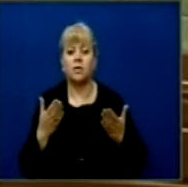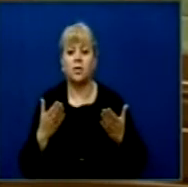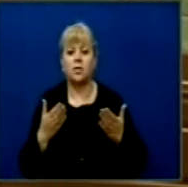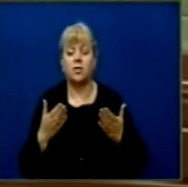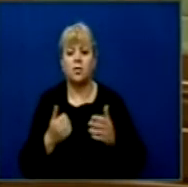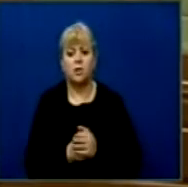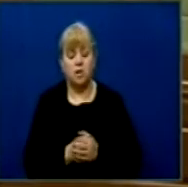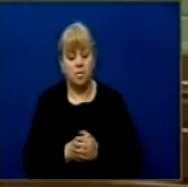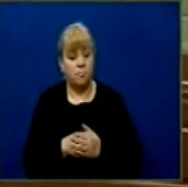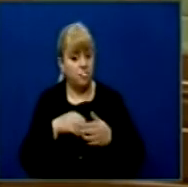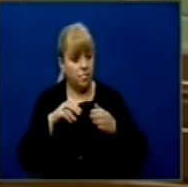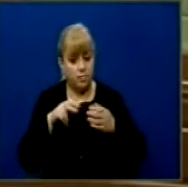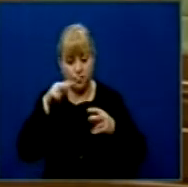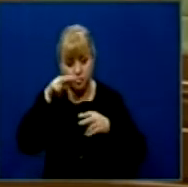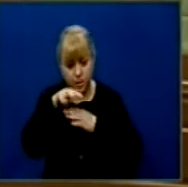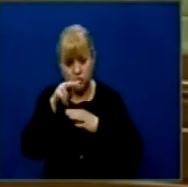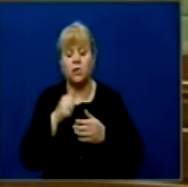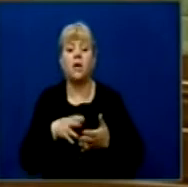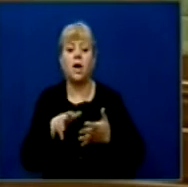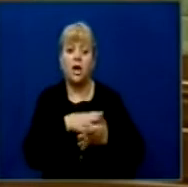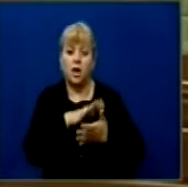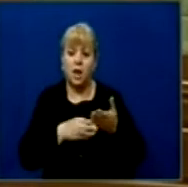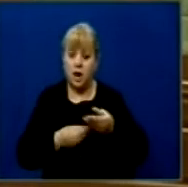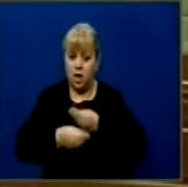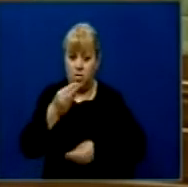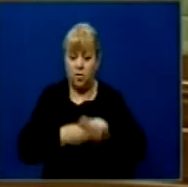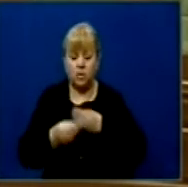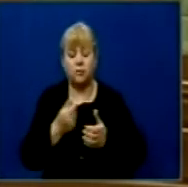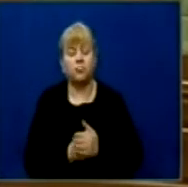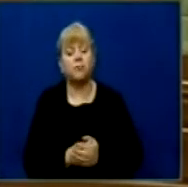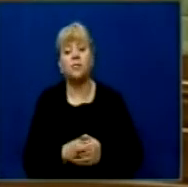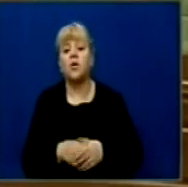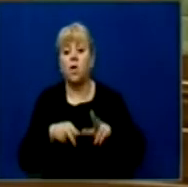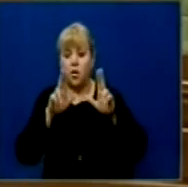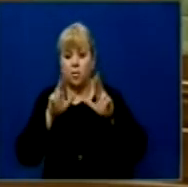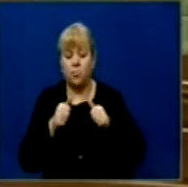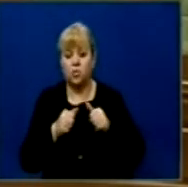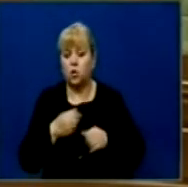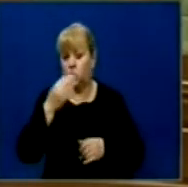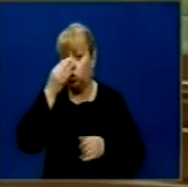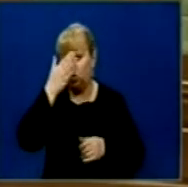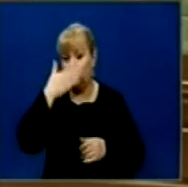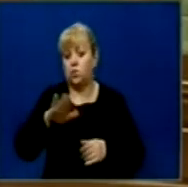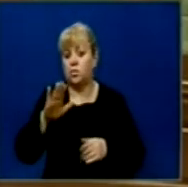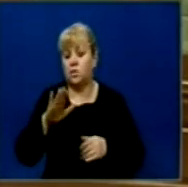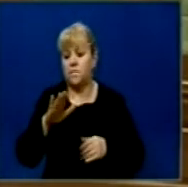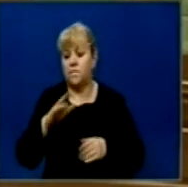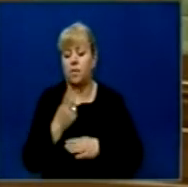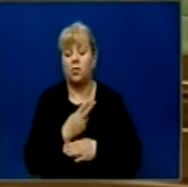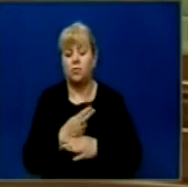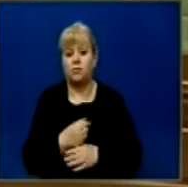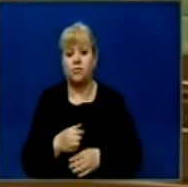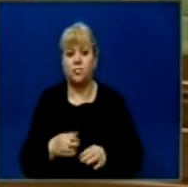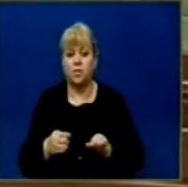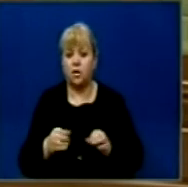edhe bazuar në parimet kryesore politike, po edhe bazuar në rrethat një vend caktuar, mund të jetë më i suksesshëm për vendin. Dhe unë po ju them, nuk